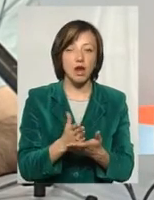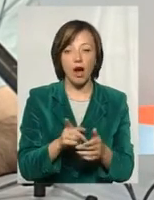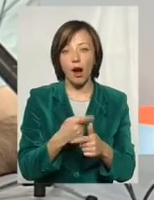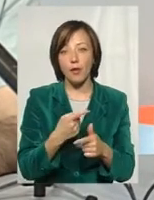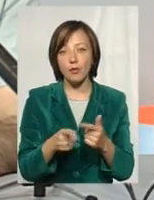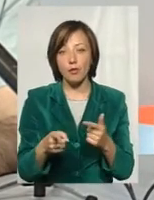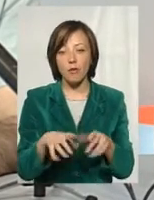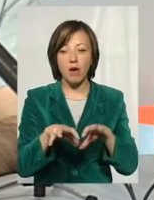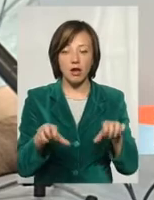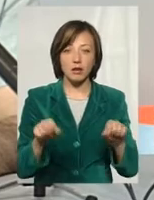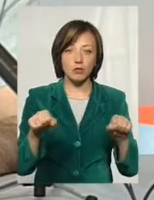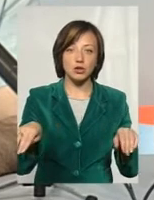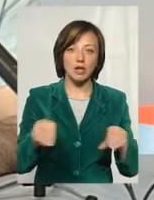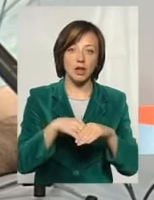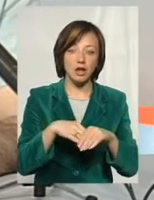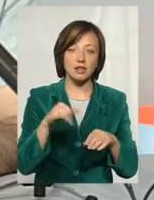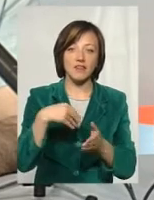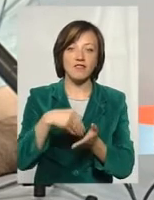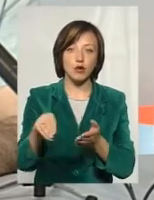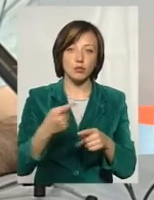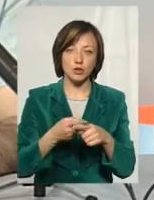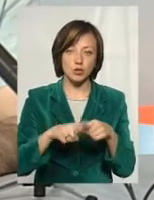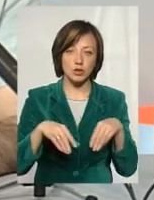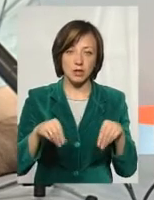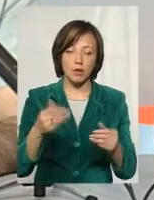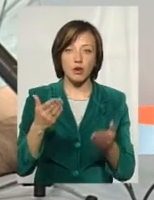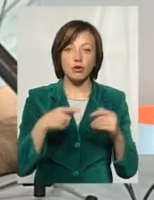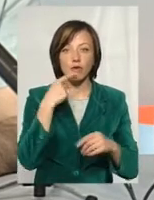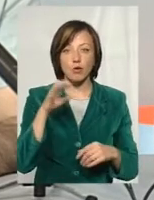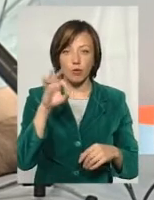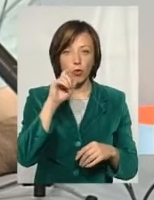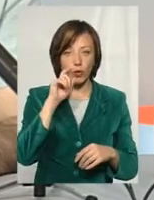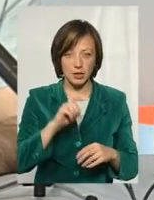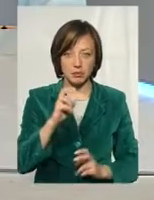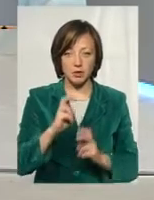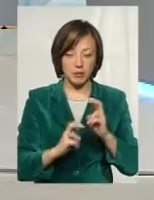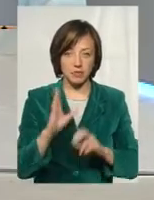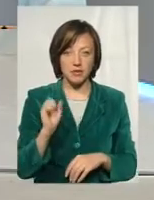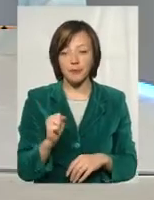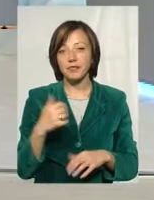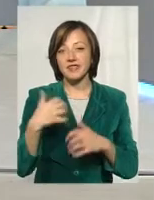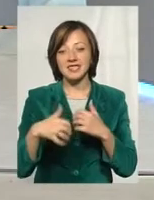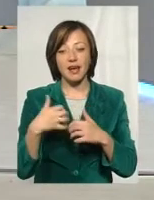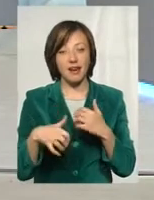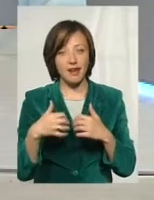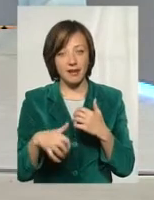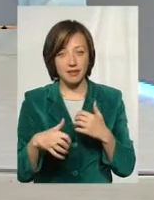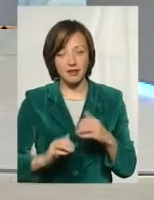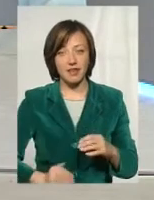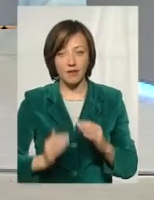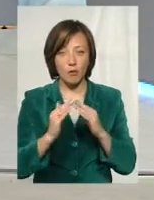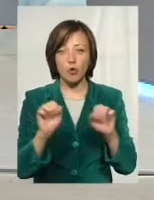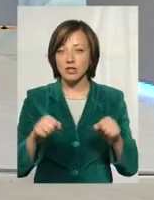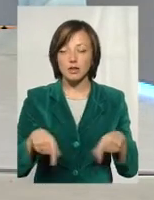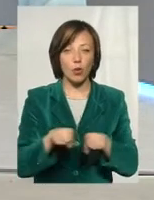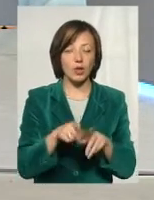є стільки майна, що вони можуть закласти і викупити цю землю, якщо ми говоримо про українські підприємства. В середнього взагалі можливості